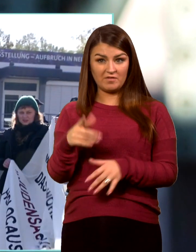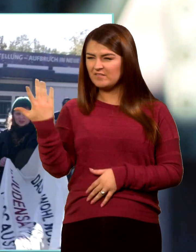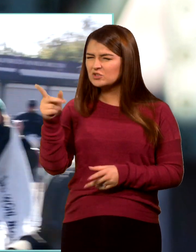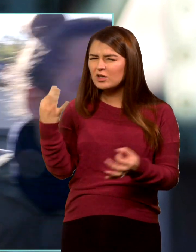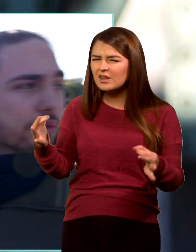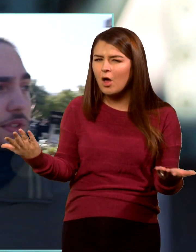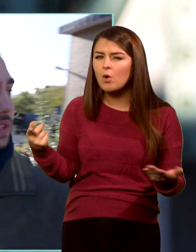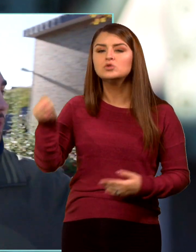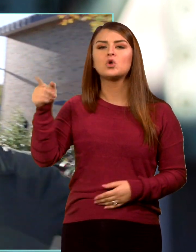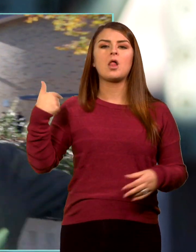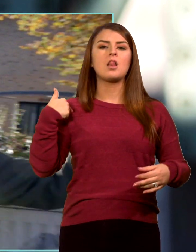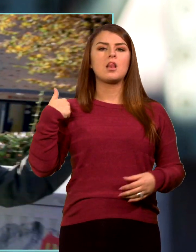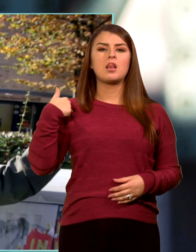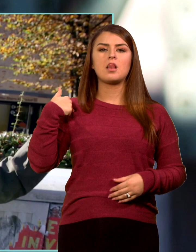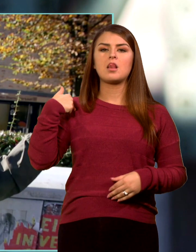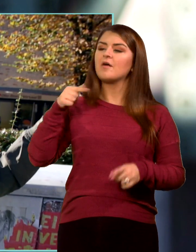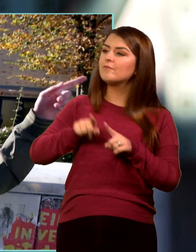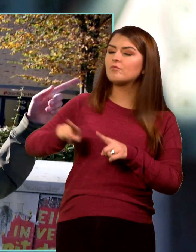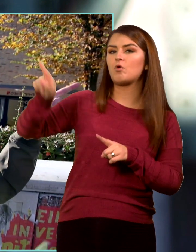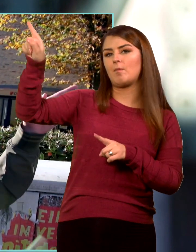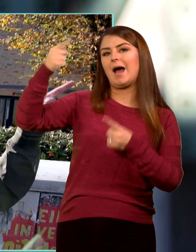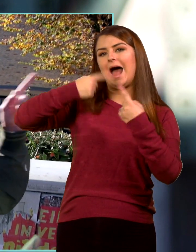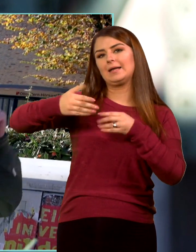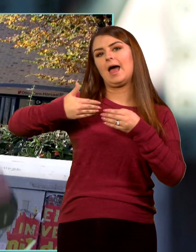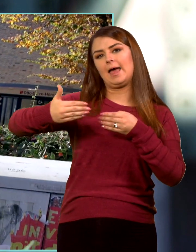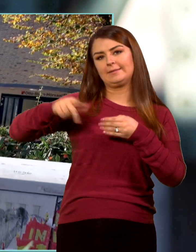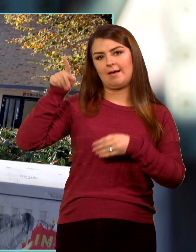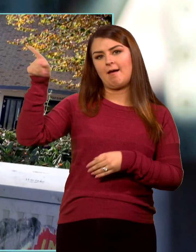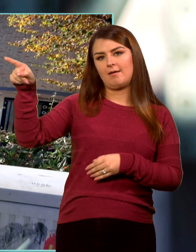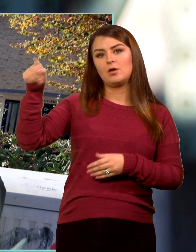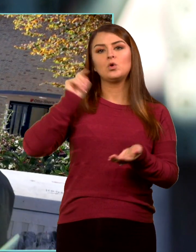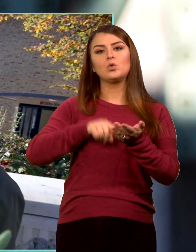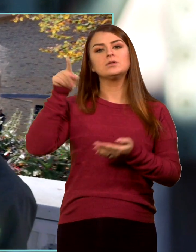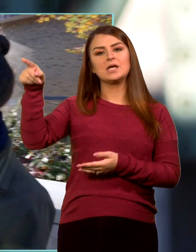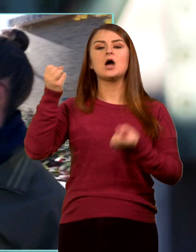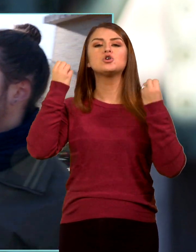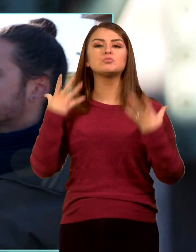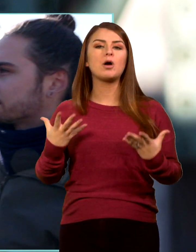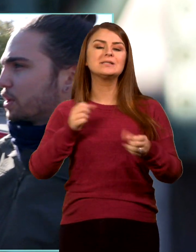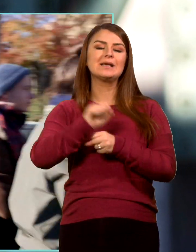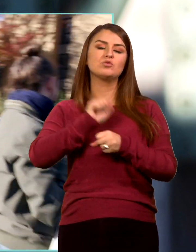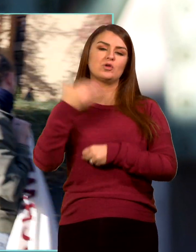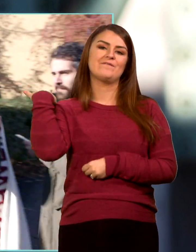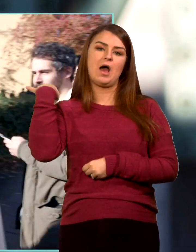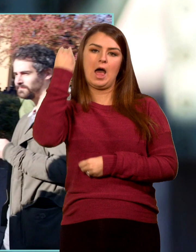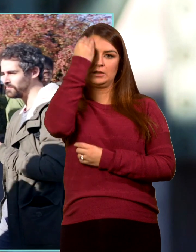gerade? Ja, wir sollen uns nach oben bewegen zu dem anderen Eingang, weil dort die spontane Demonstration angekündigt ist.